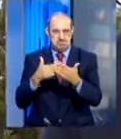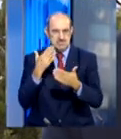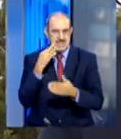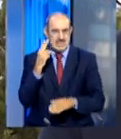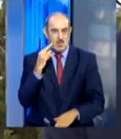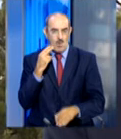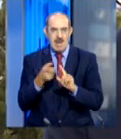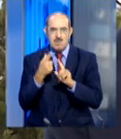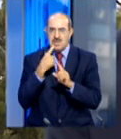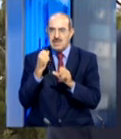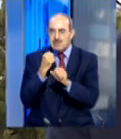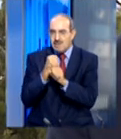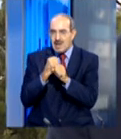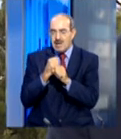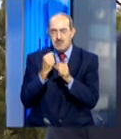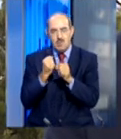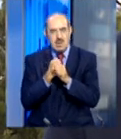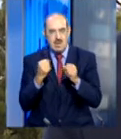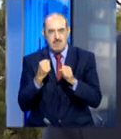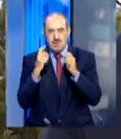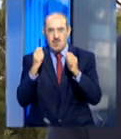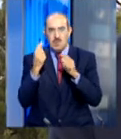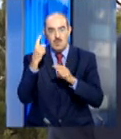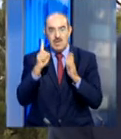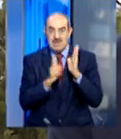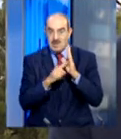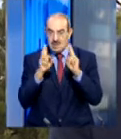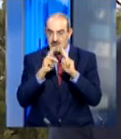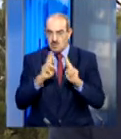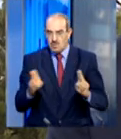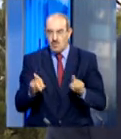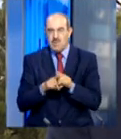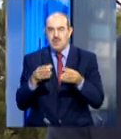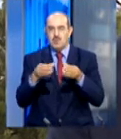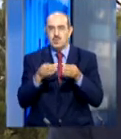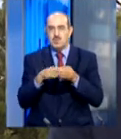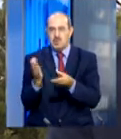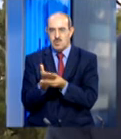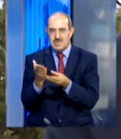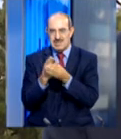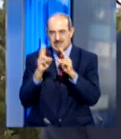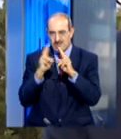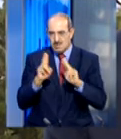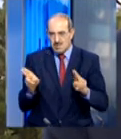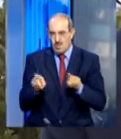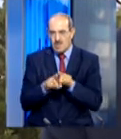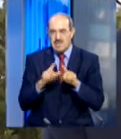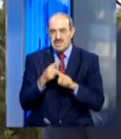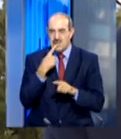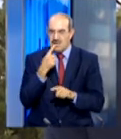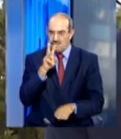معجزات دبلوماسية على مستوى القانون الدولي وأيضا على مستوى أيضا مجموعة من القانون. القضايا الدولية، أثبت